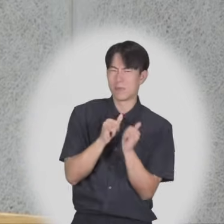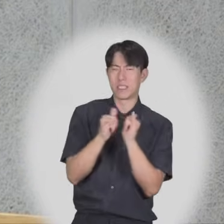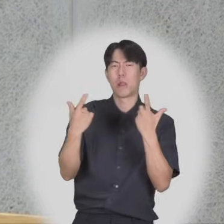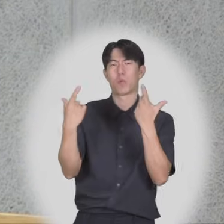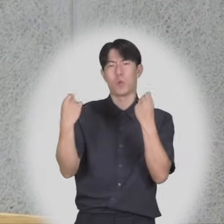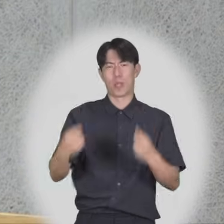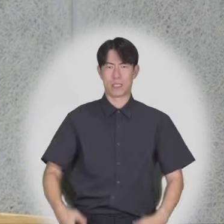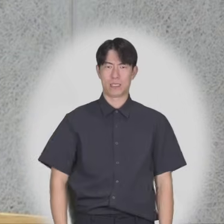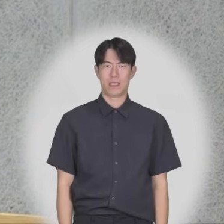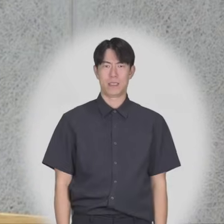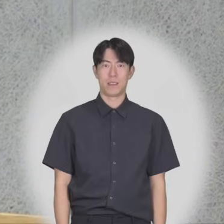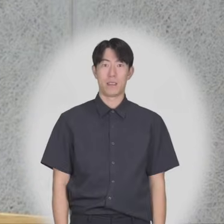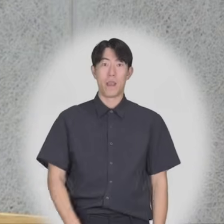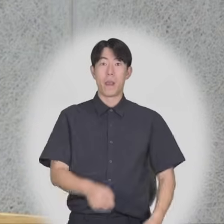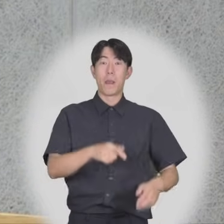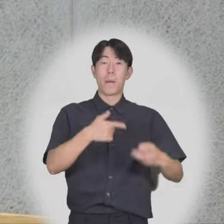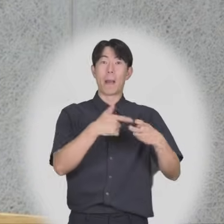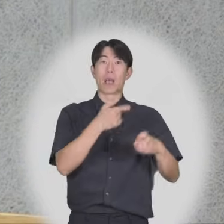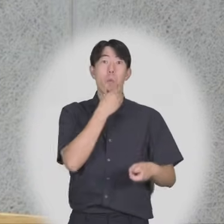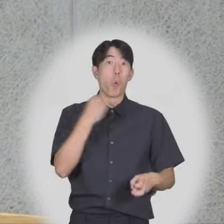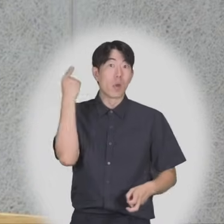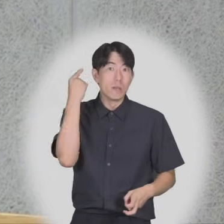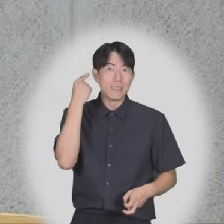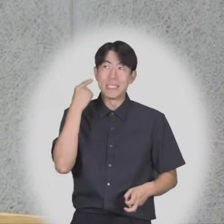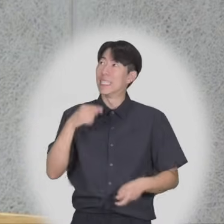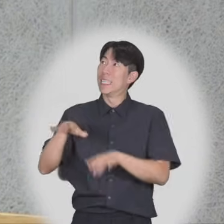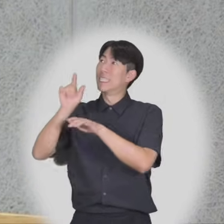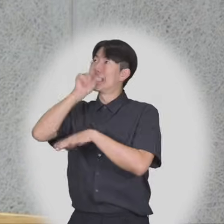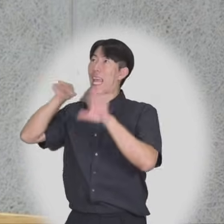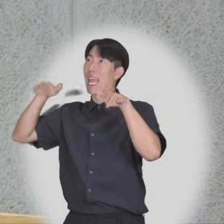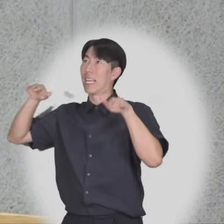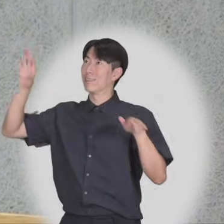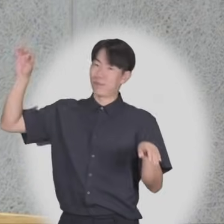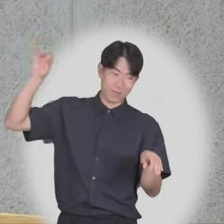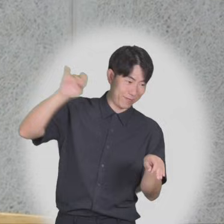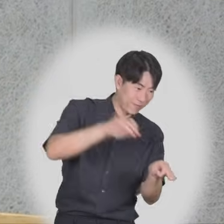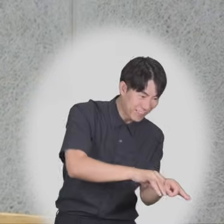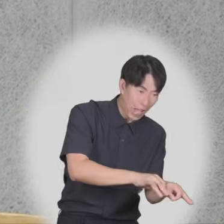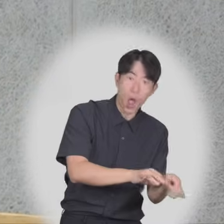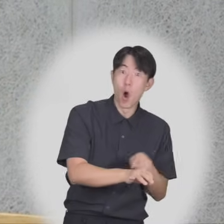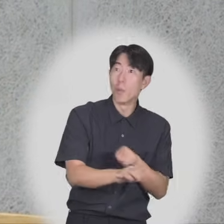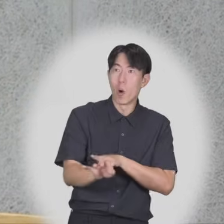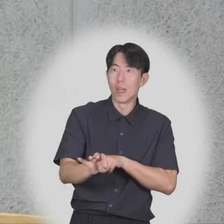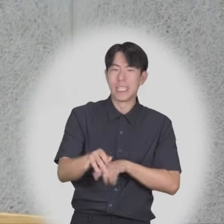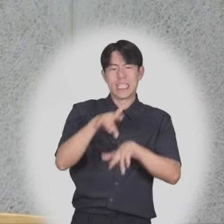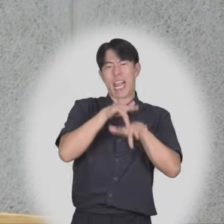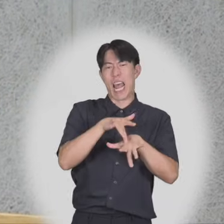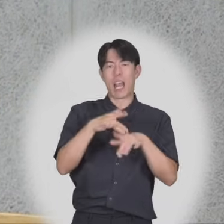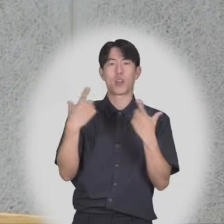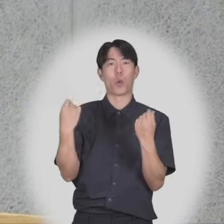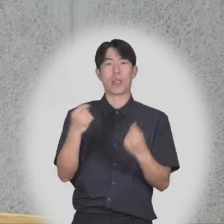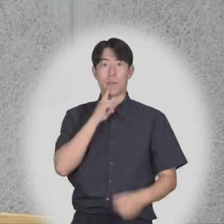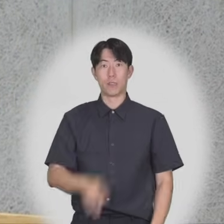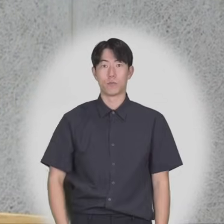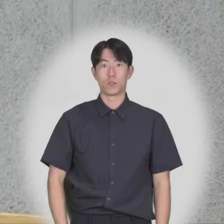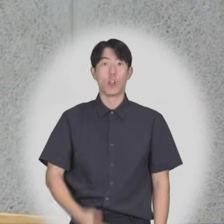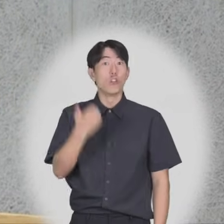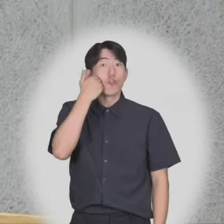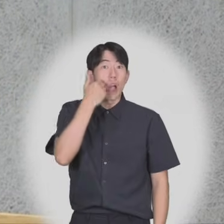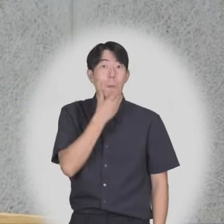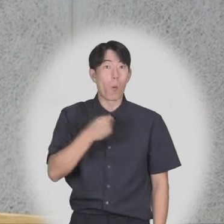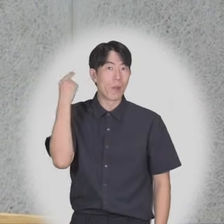4장 15절에서는 사탄이라고 분명하게 그 정체를 밝혔고요. 누가복음